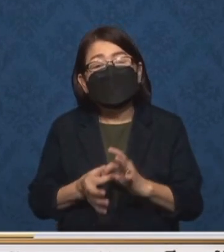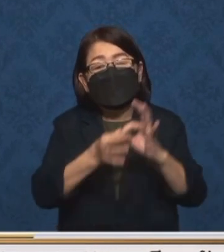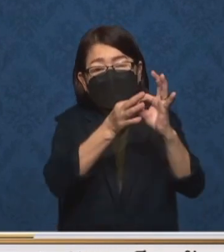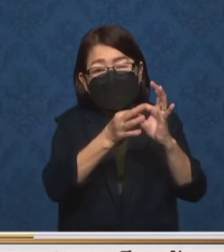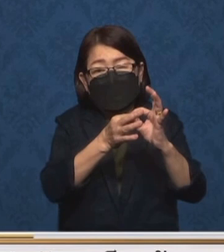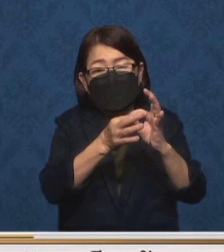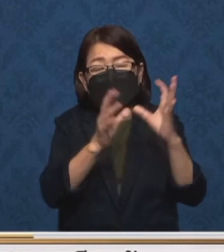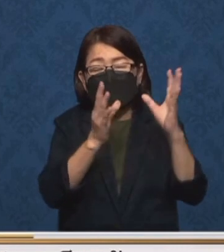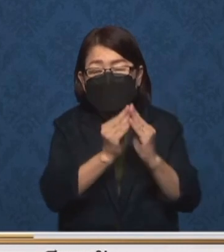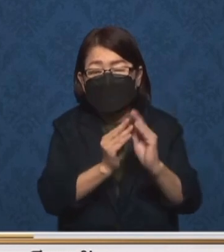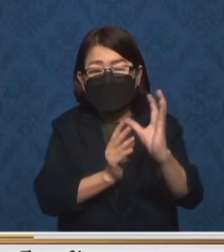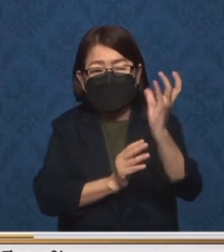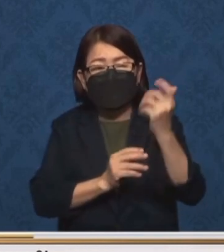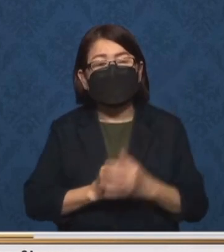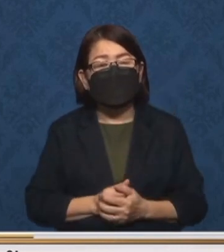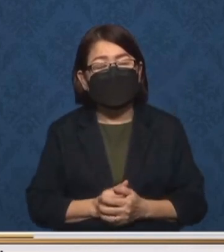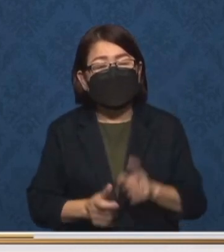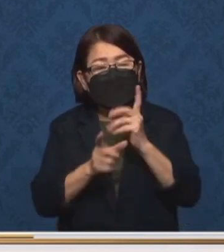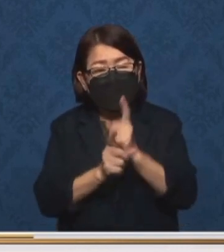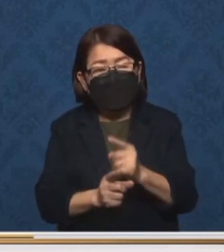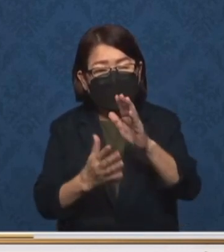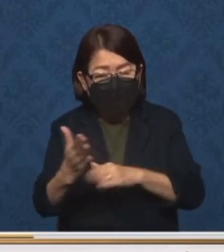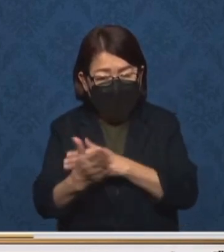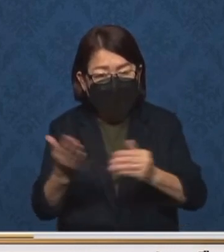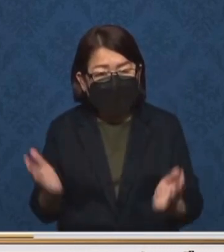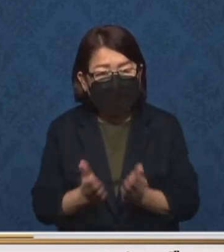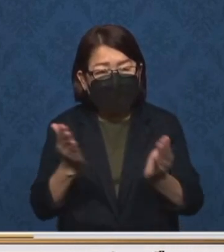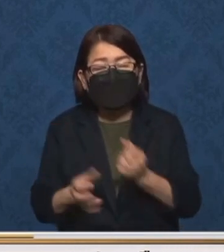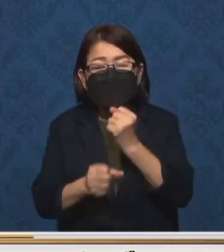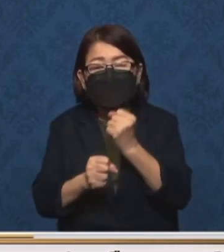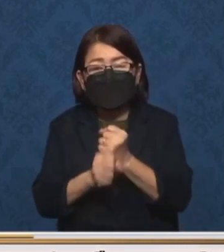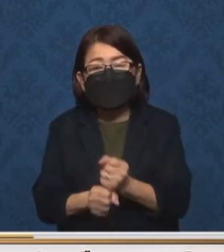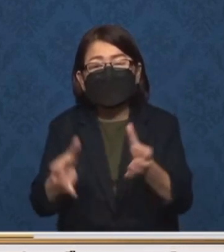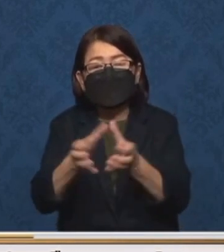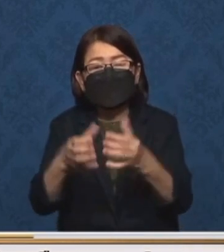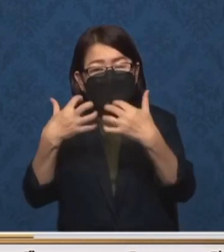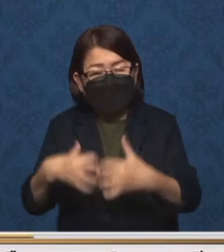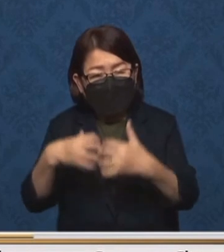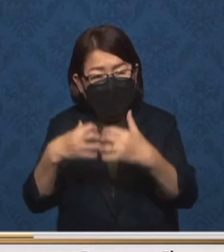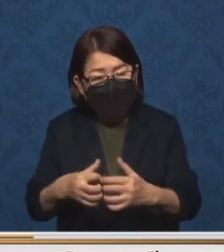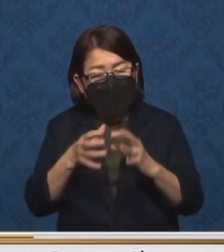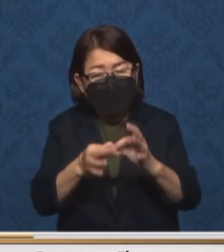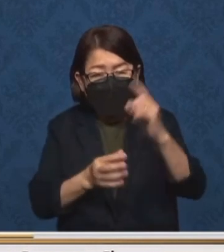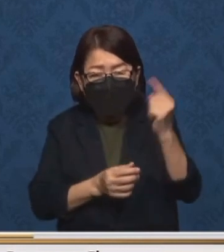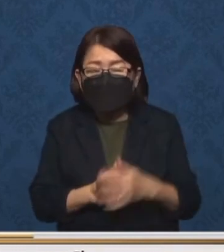โยใช้นยบายที่ป๊ปทูเว์ป๊อ